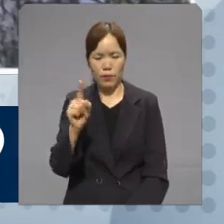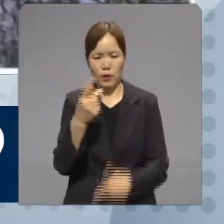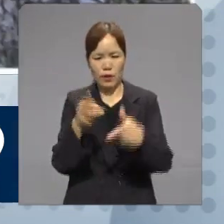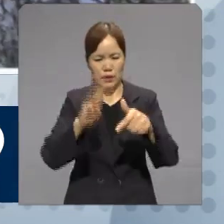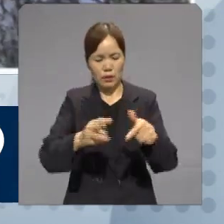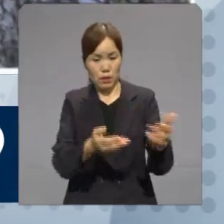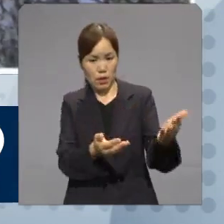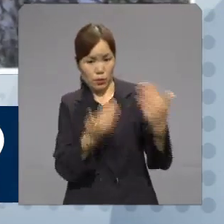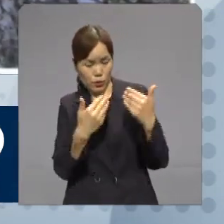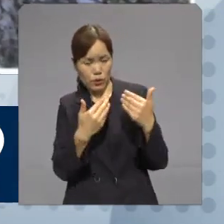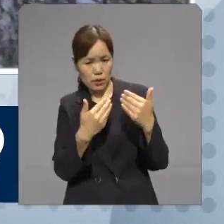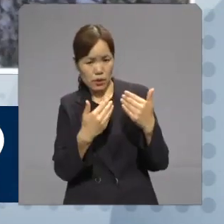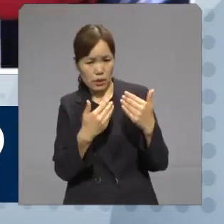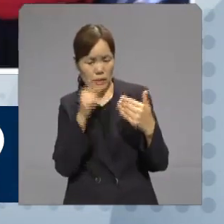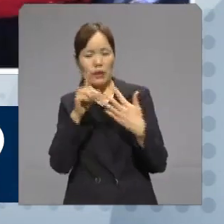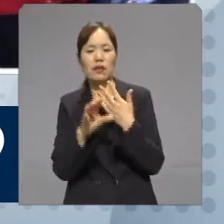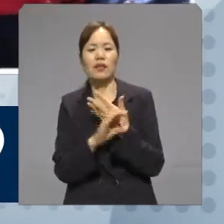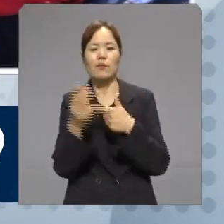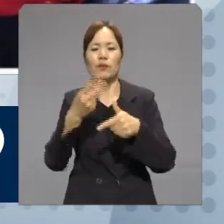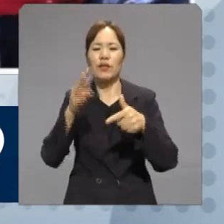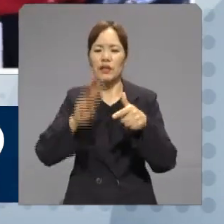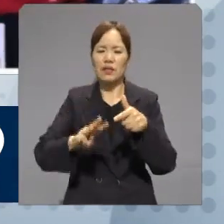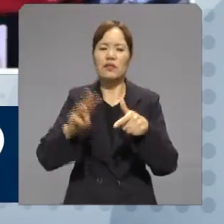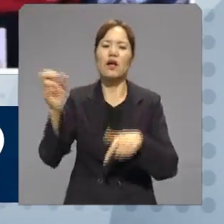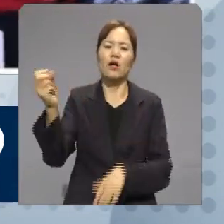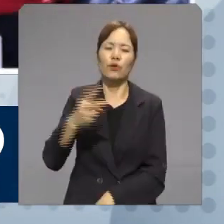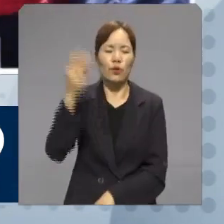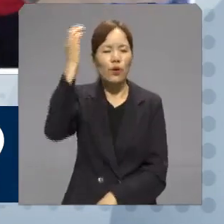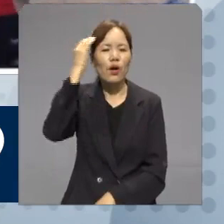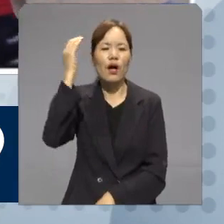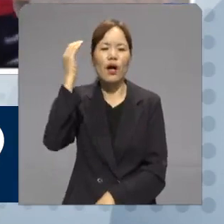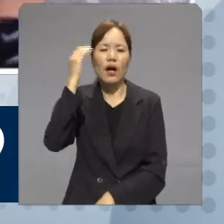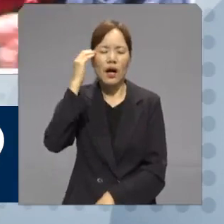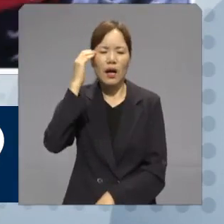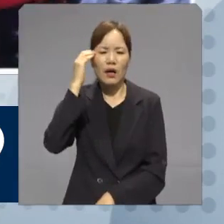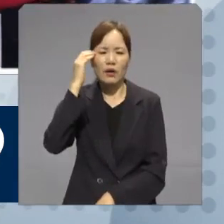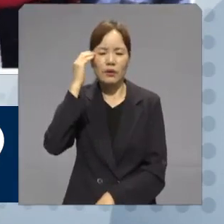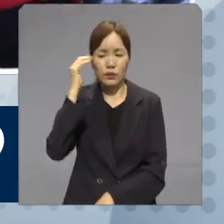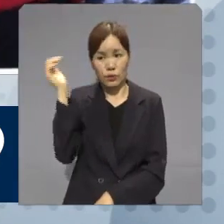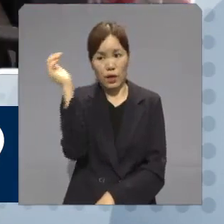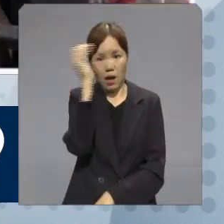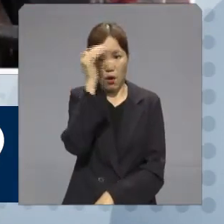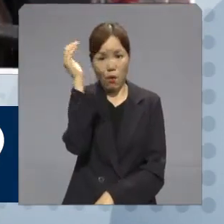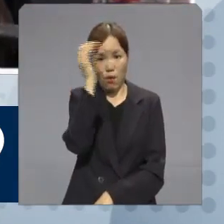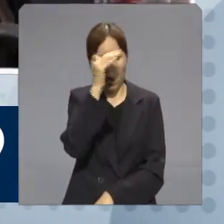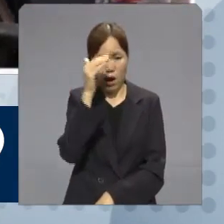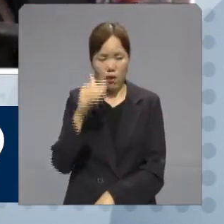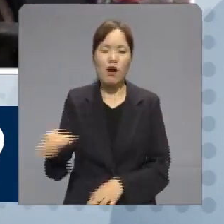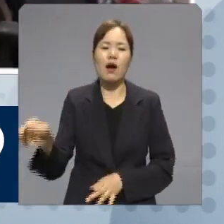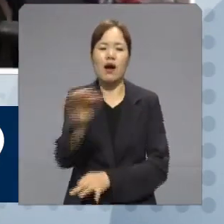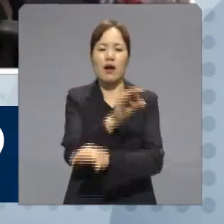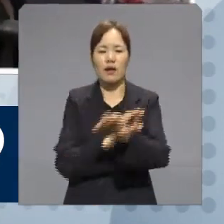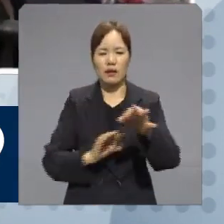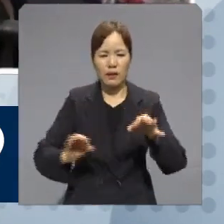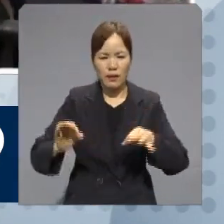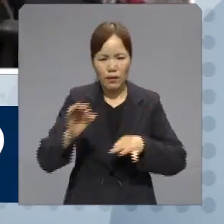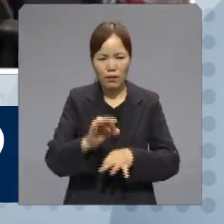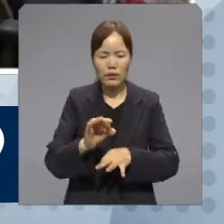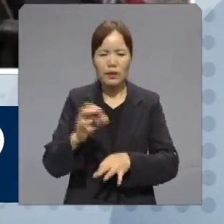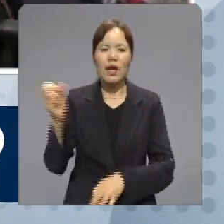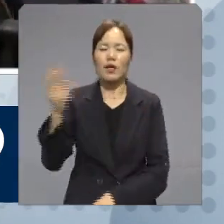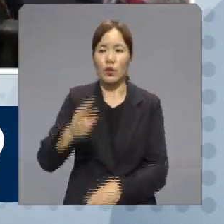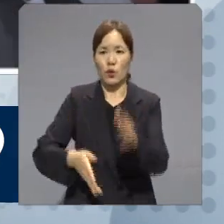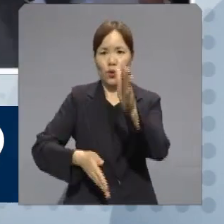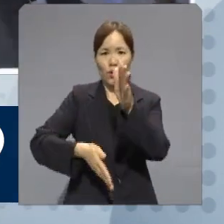유치하게 되면은 바로 인천만 아니라 대한민국의 관광 경제 그리고 어